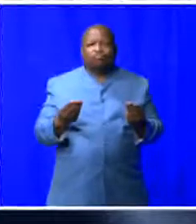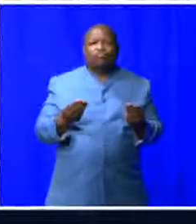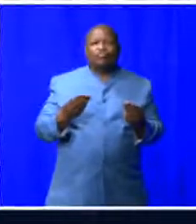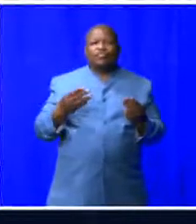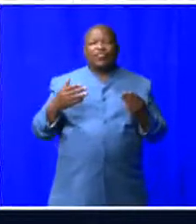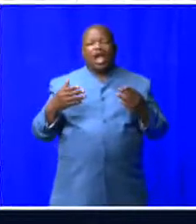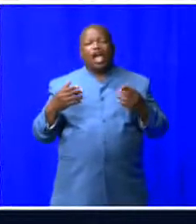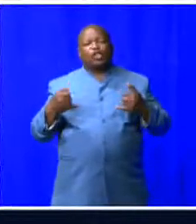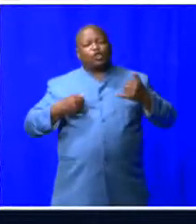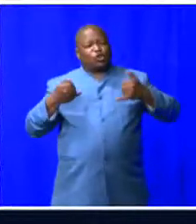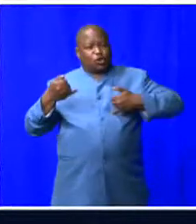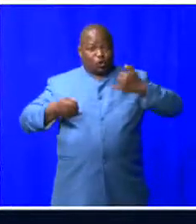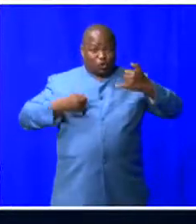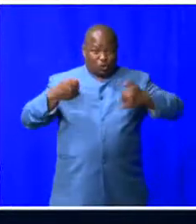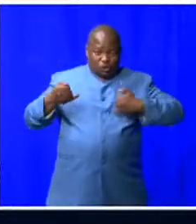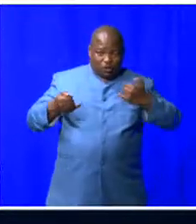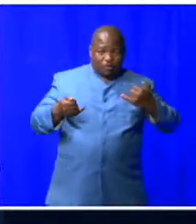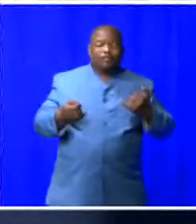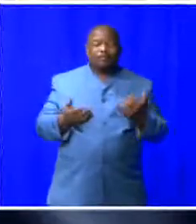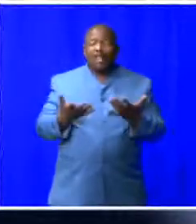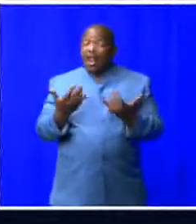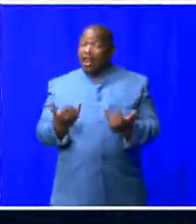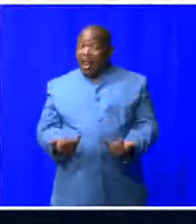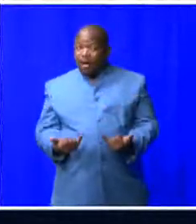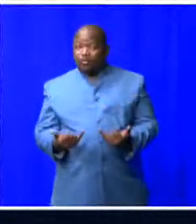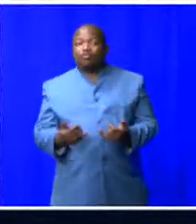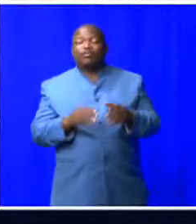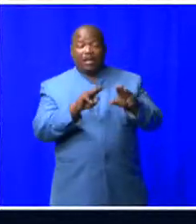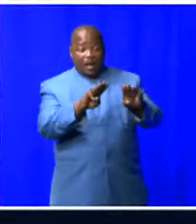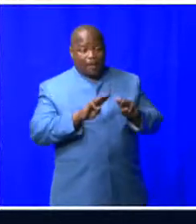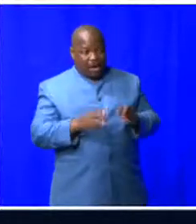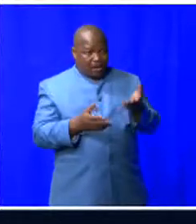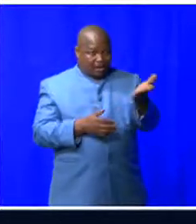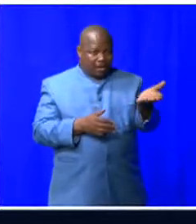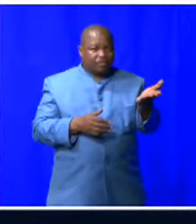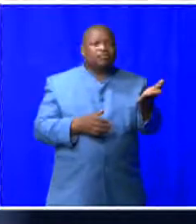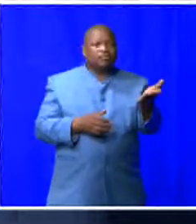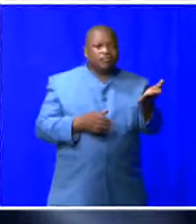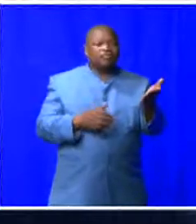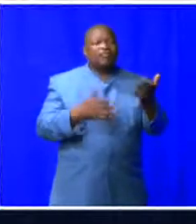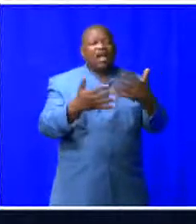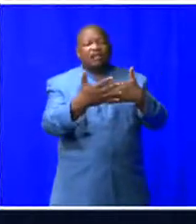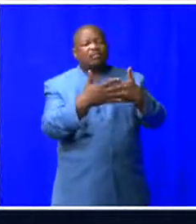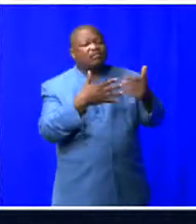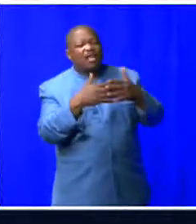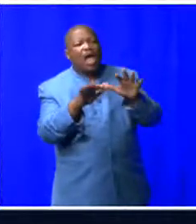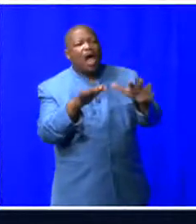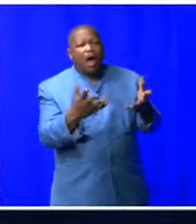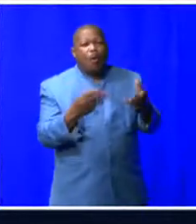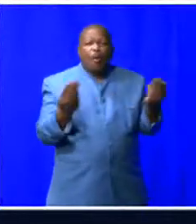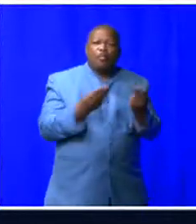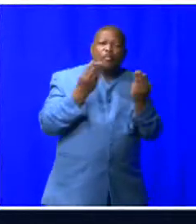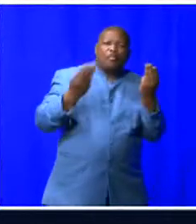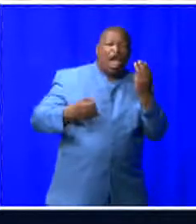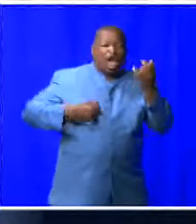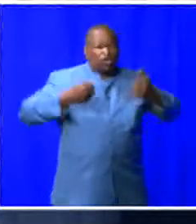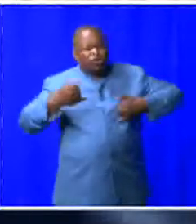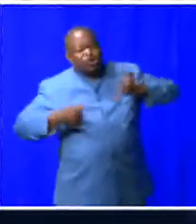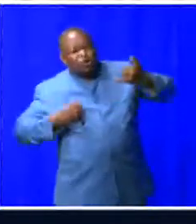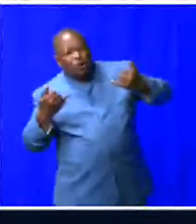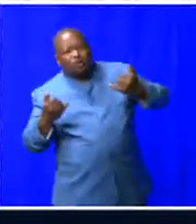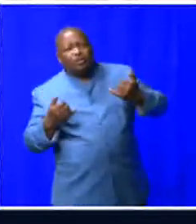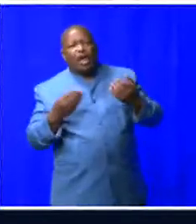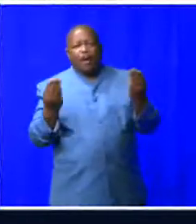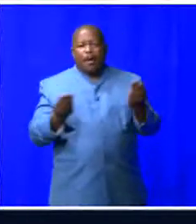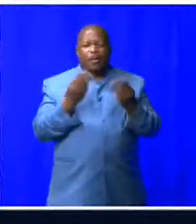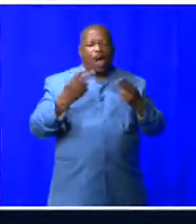manje ekalongolotsheni njengoba uchazile ngabe excitement lengaphandle kuhamba kanjani lekokuthi ke siyathi ukuthi